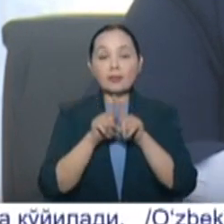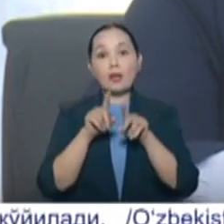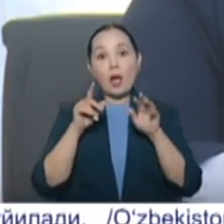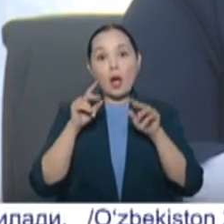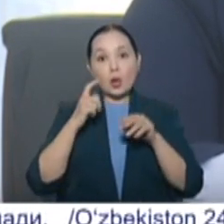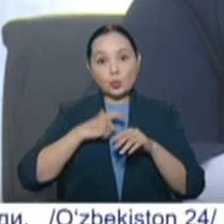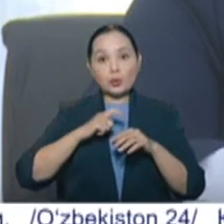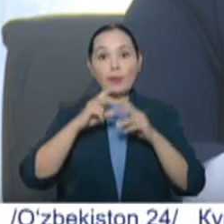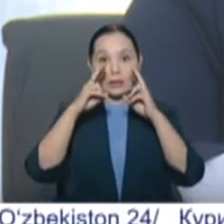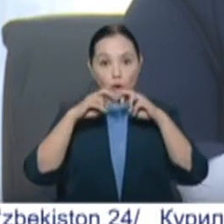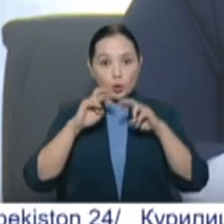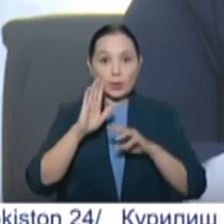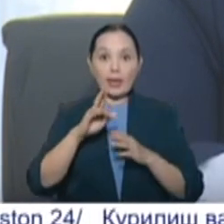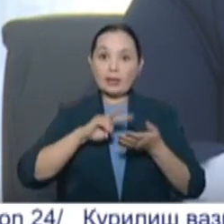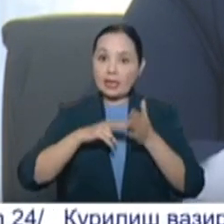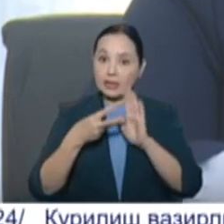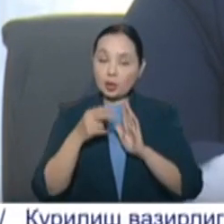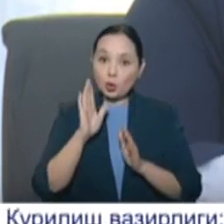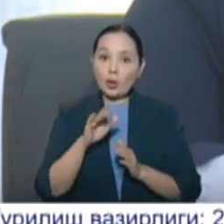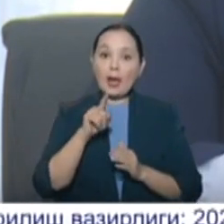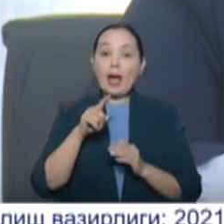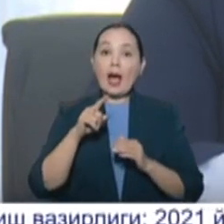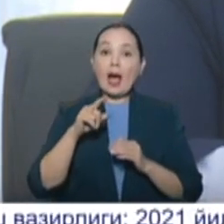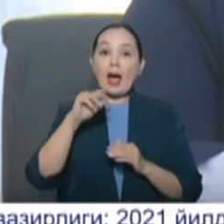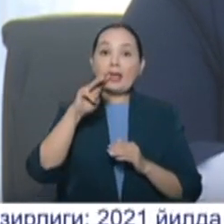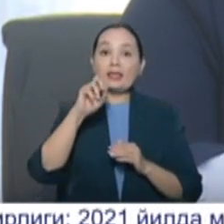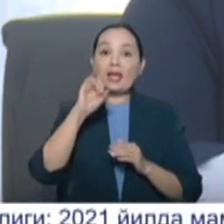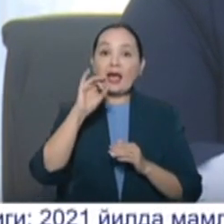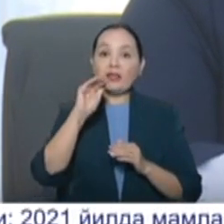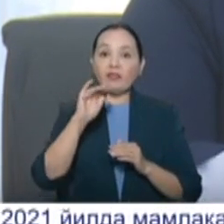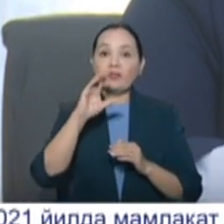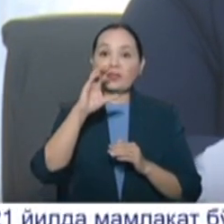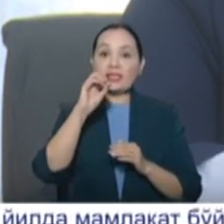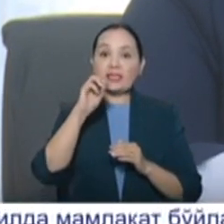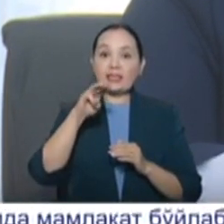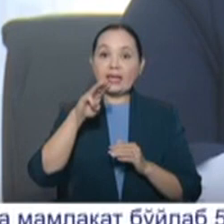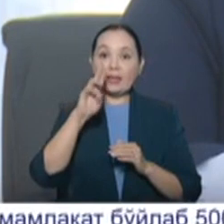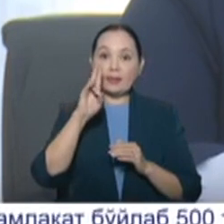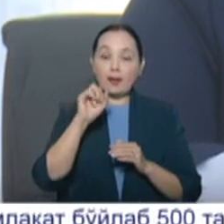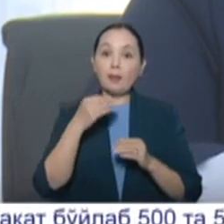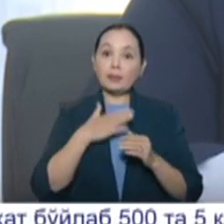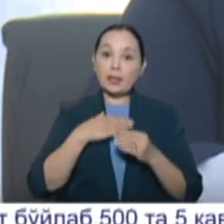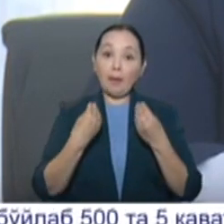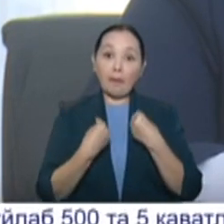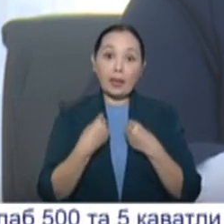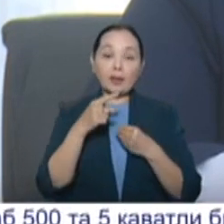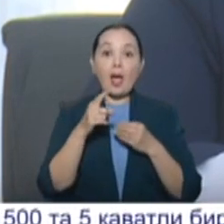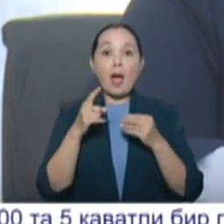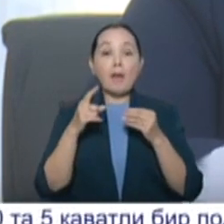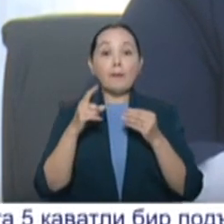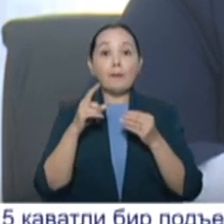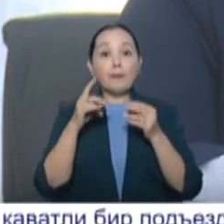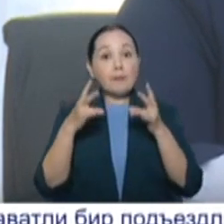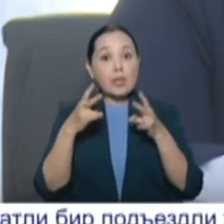Да, Назады, Тутулган, Зада, Шу, Тарифный сет, Кесны, Штап, Чыкыш, Bu nima bizga beradiki, amaldagi me'yor va stavkalar